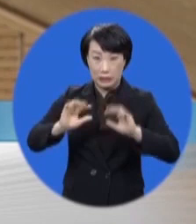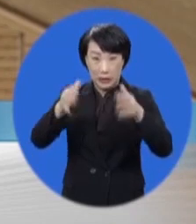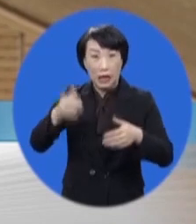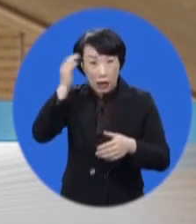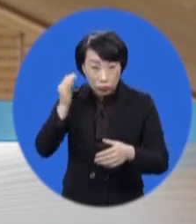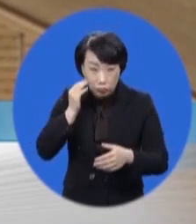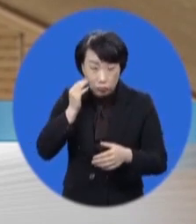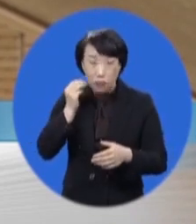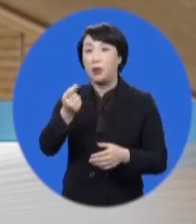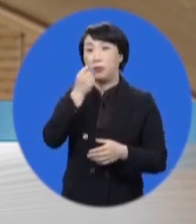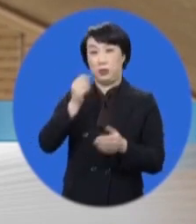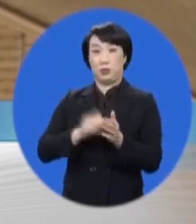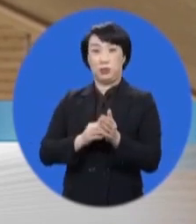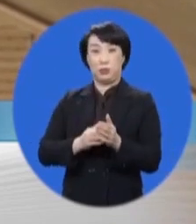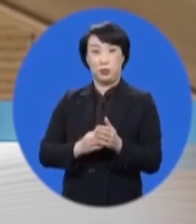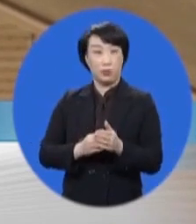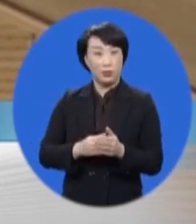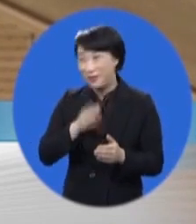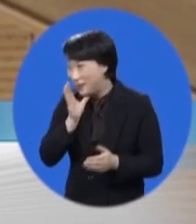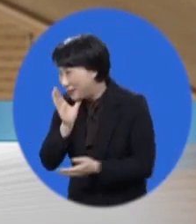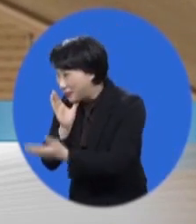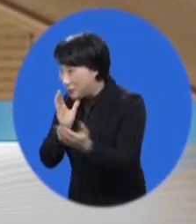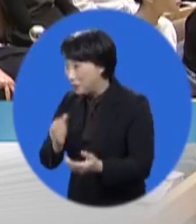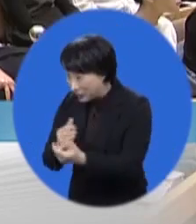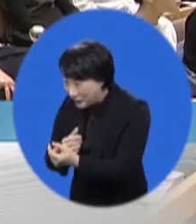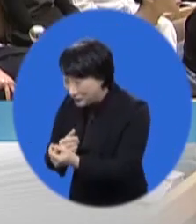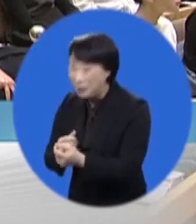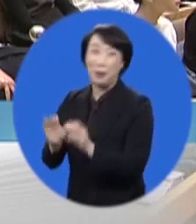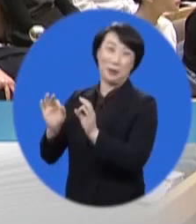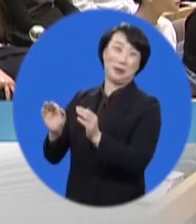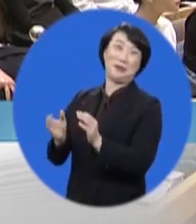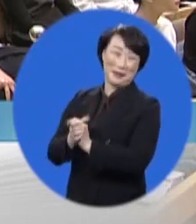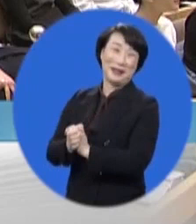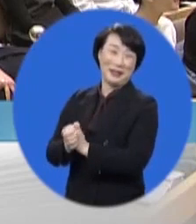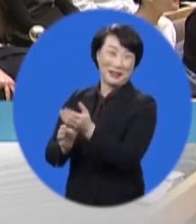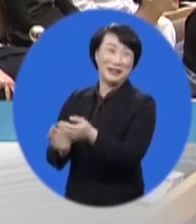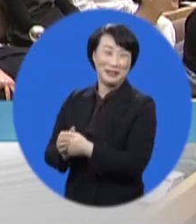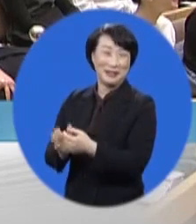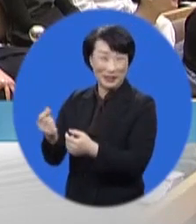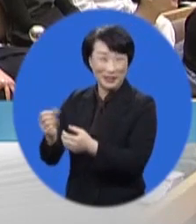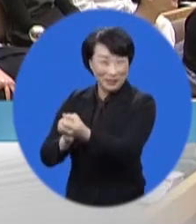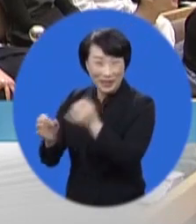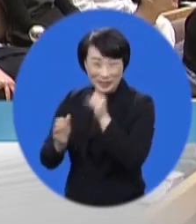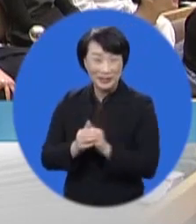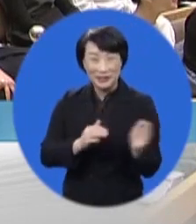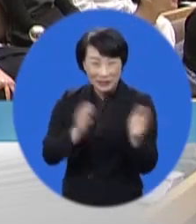국가다. 그렇게 배웠어요. 어른들 맞죠? 네, 맞대요. 우리 국토가